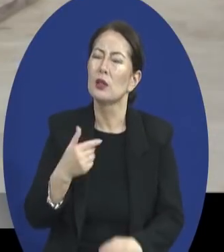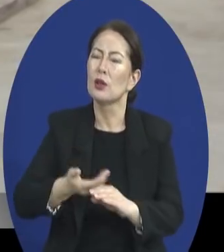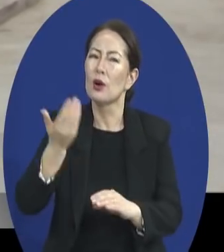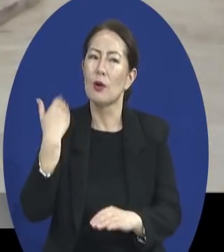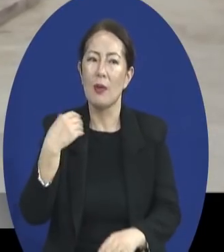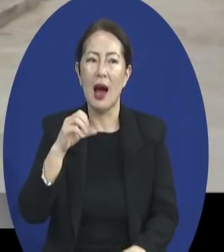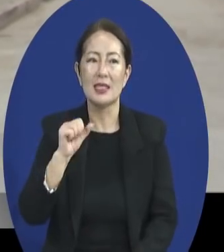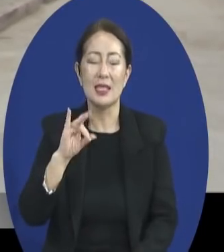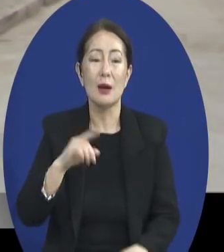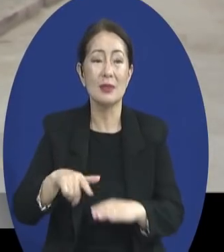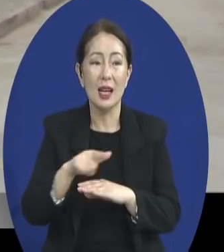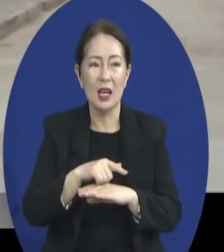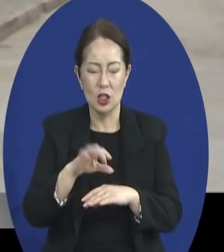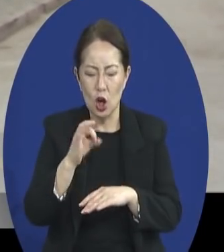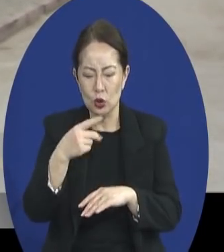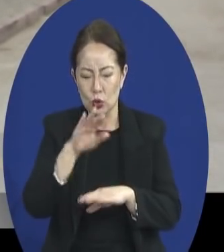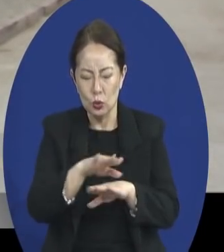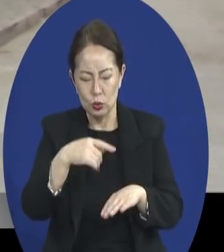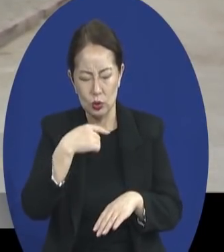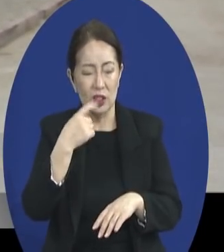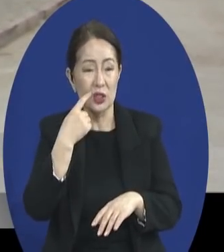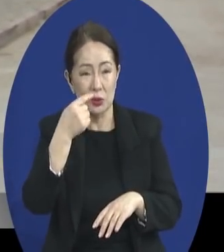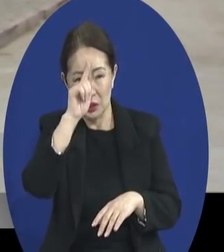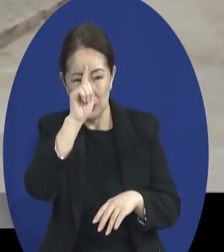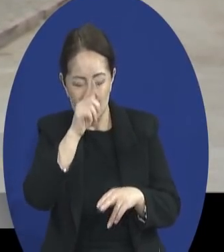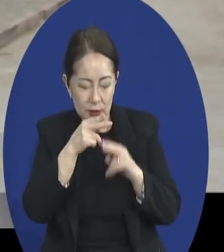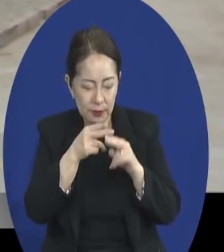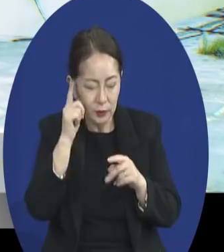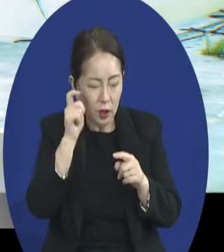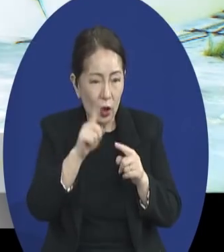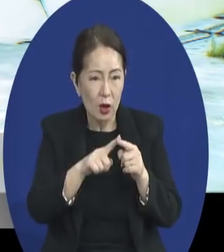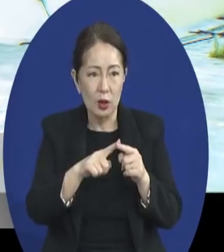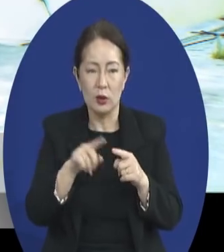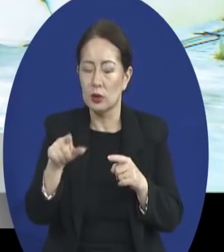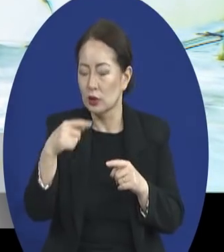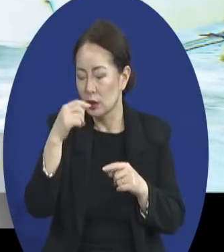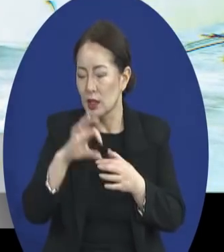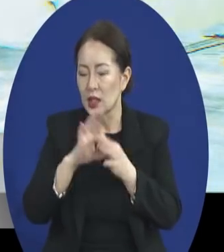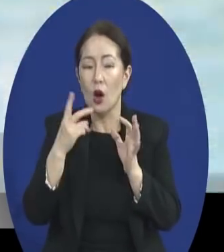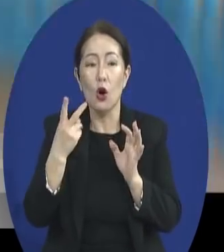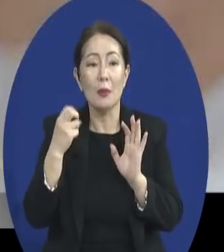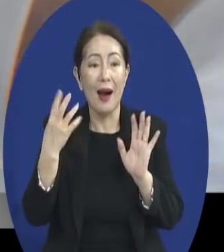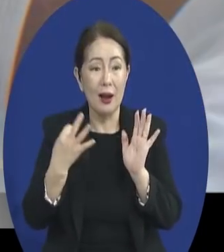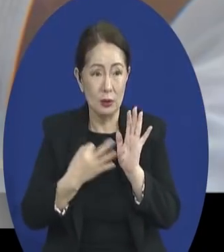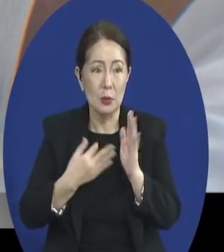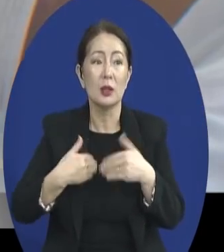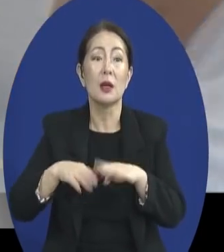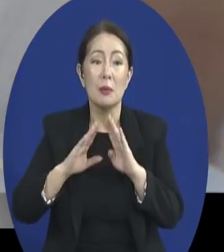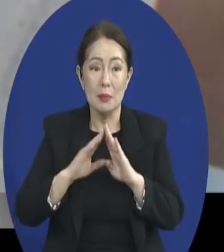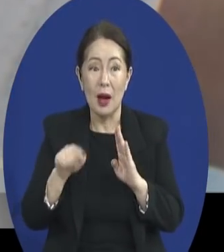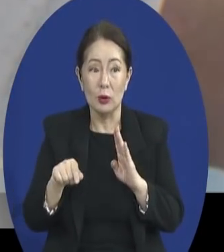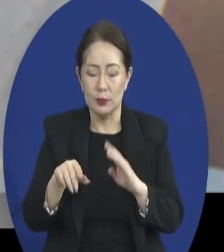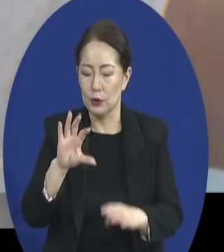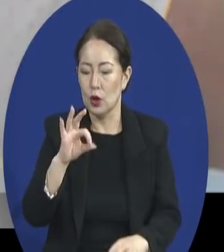асрамжийн газрын өнчин хүүхдүүдийн шүдийг эмчлэх зорилгоор өнөр бүл төвд шүдний эмнэлгийг 2018 онд байгуулжээ. Өнөр